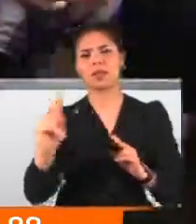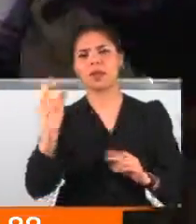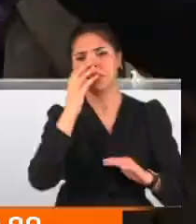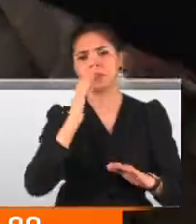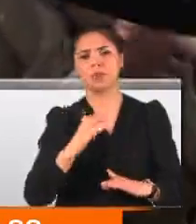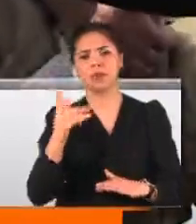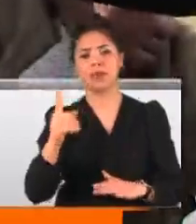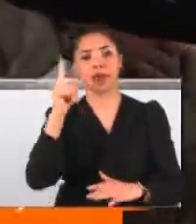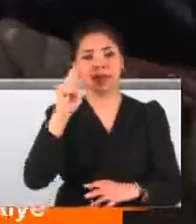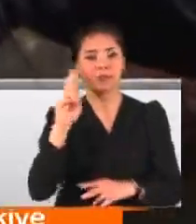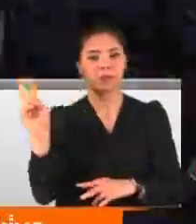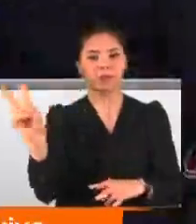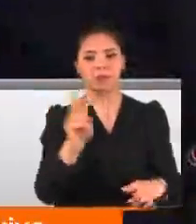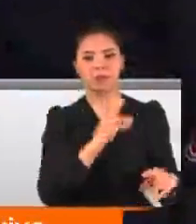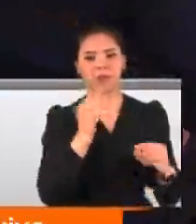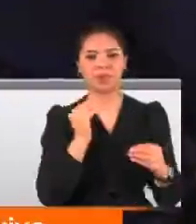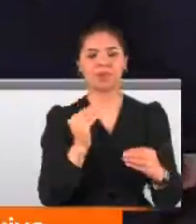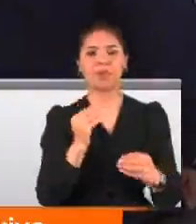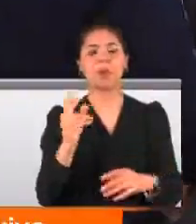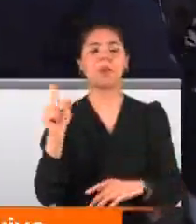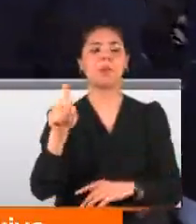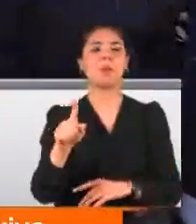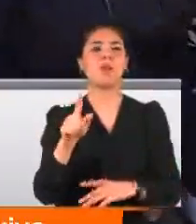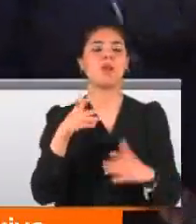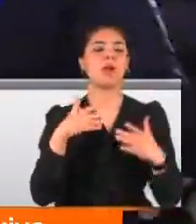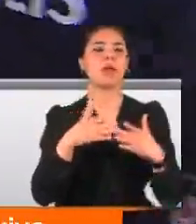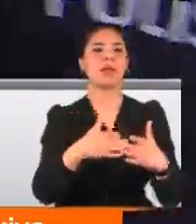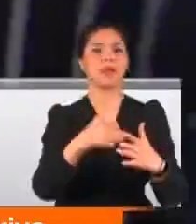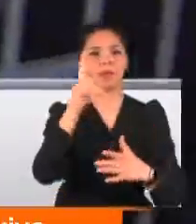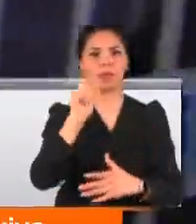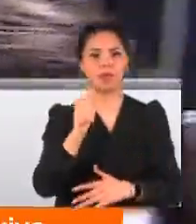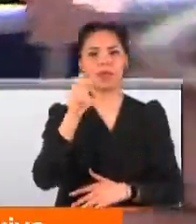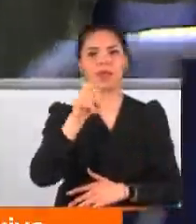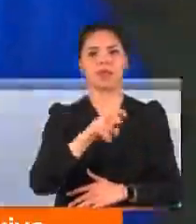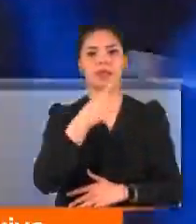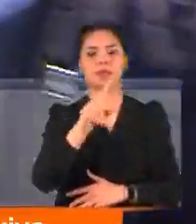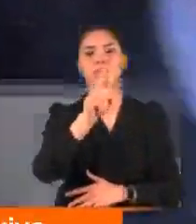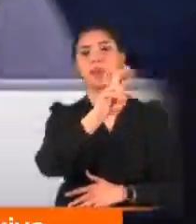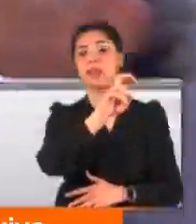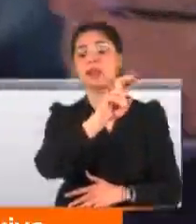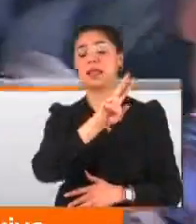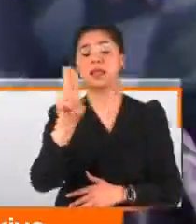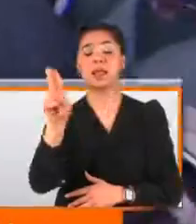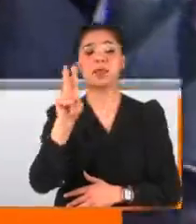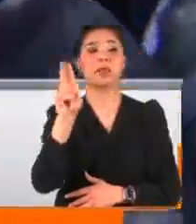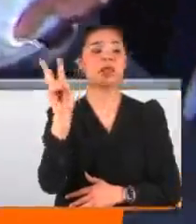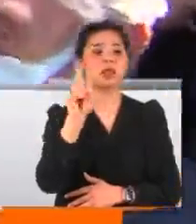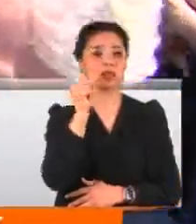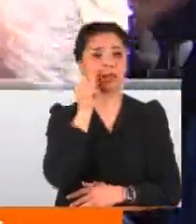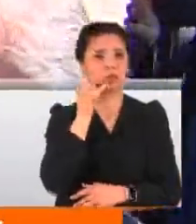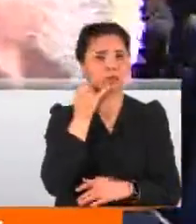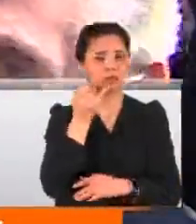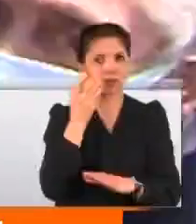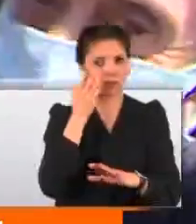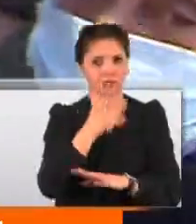bekledim İntiba nasıl mavi vatanın yüzen kalesini ilk gün 8.720 kişi ziyaret etmişti ikinci